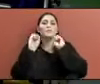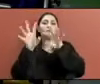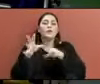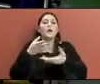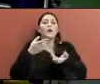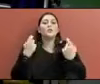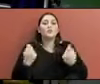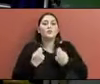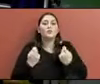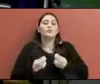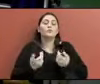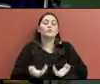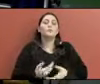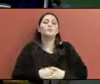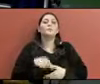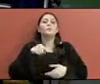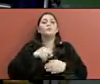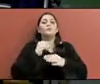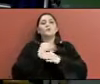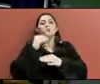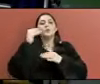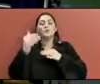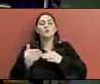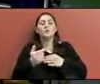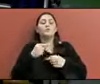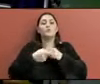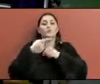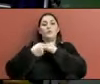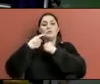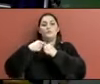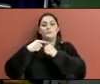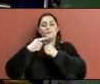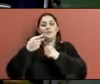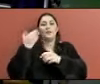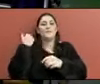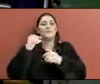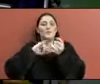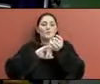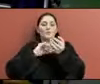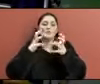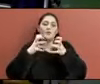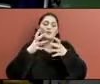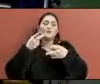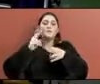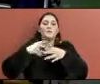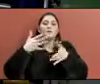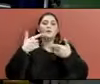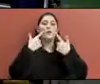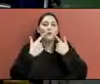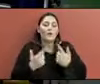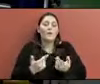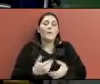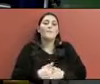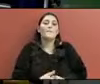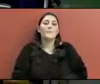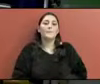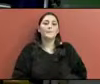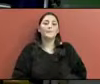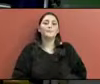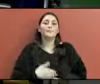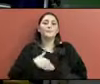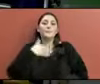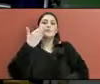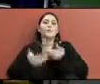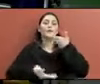gösteriyoruz. Bunun dışında yine bu geçtiğimiz hafta sonu vatandaşa geri dönüş noktasında sorduğunuz için